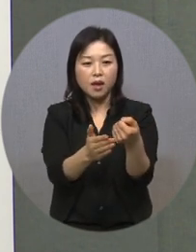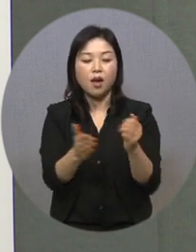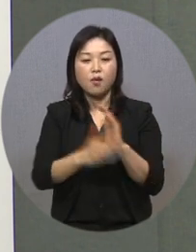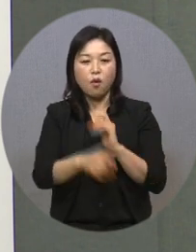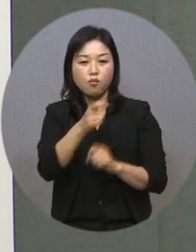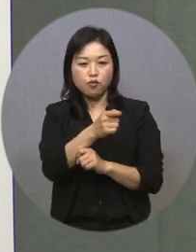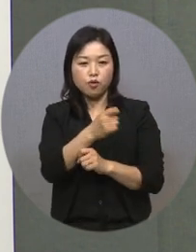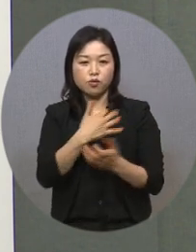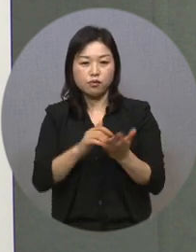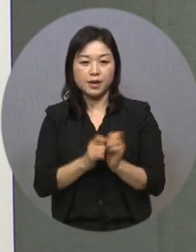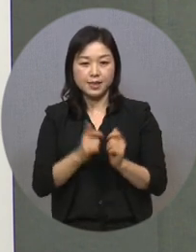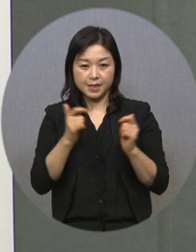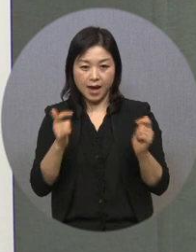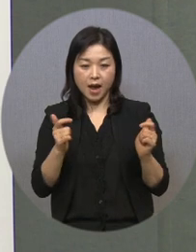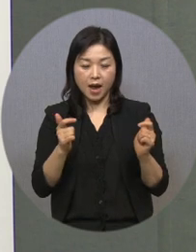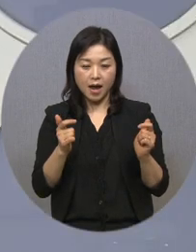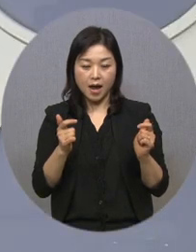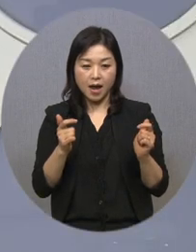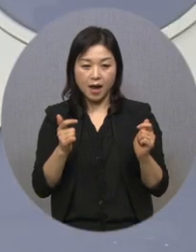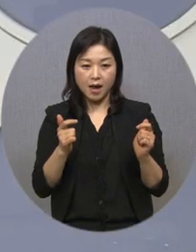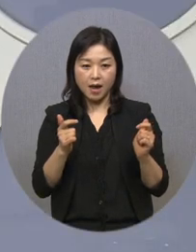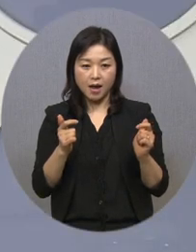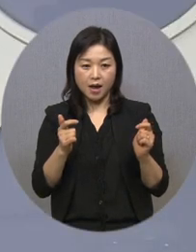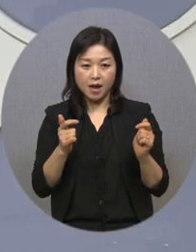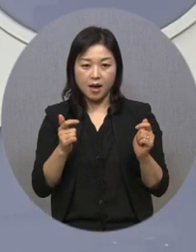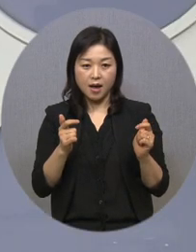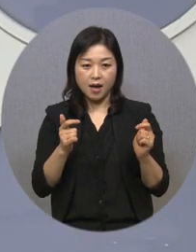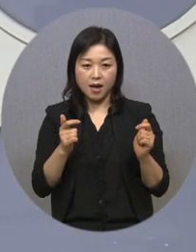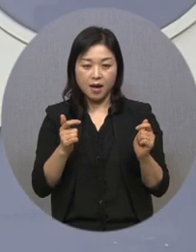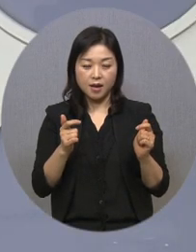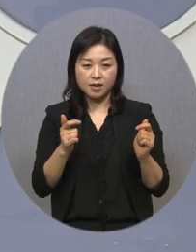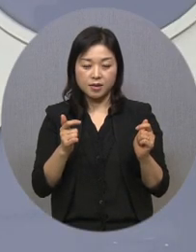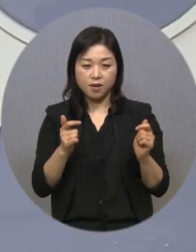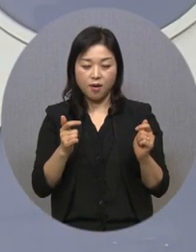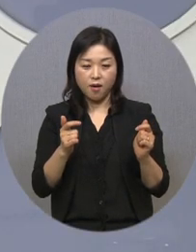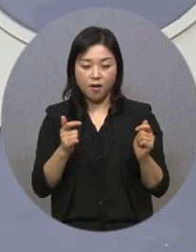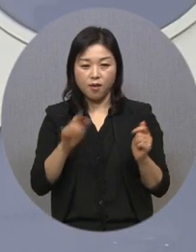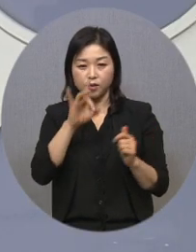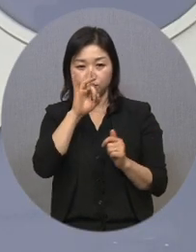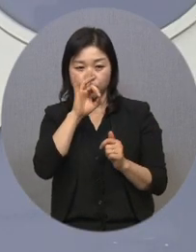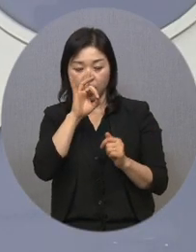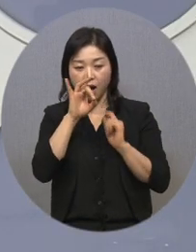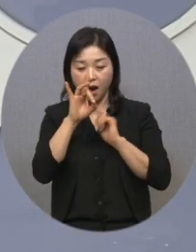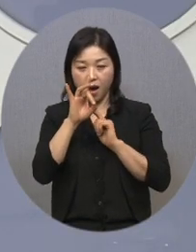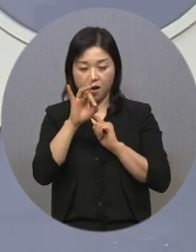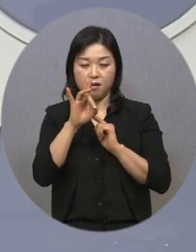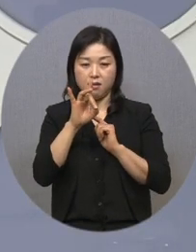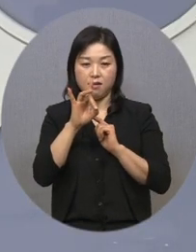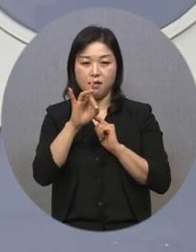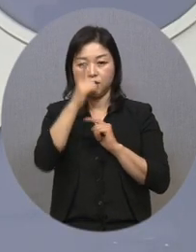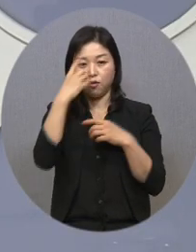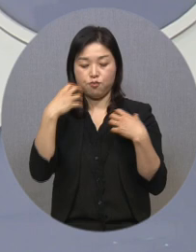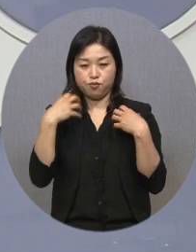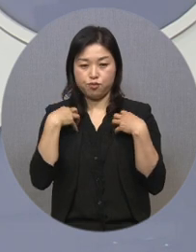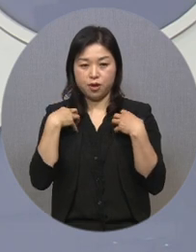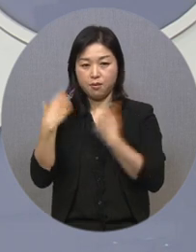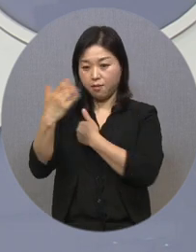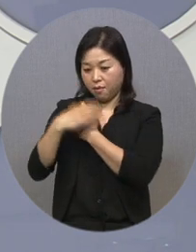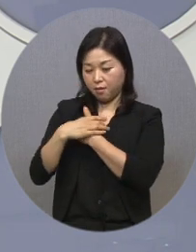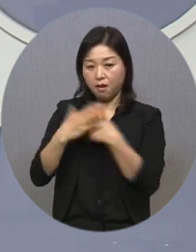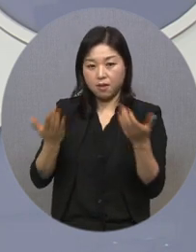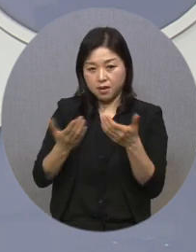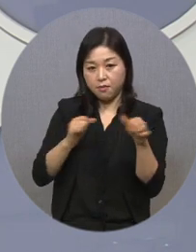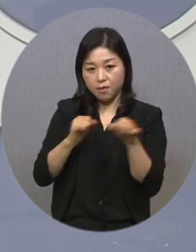수가 증가를 받음으로 인해서 중앙의 권한을 위임받음으로 인해서 그 업무를 수행하기